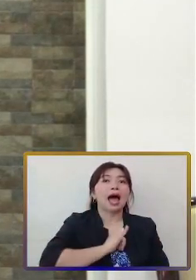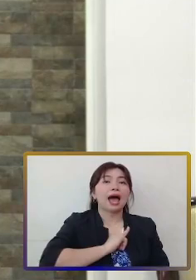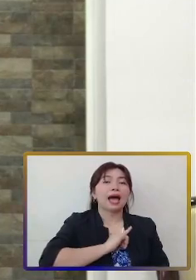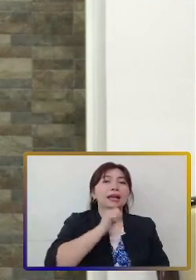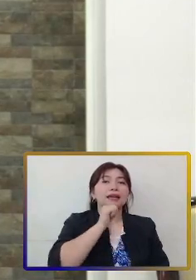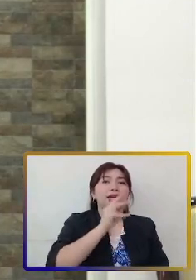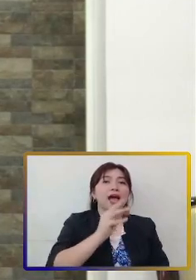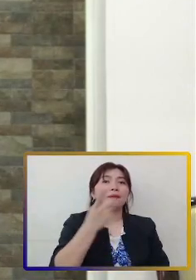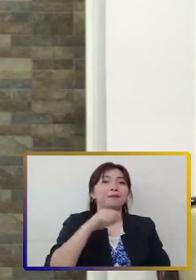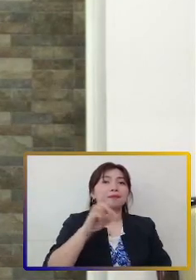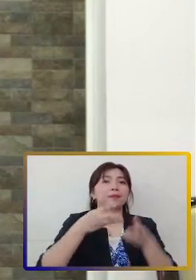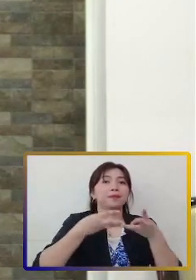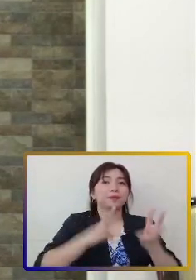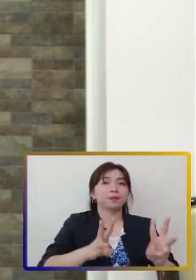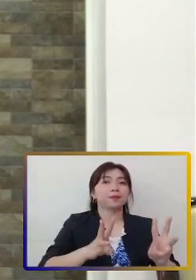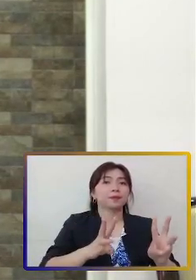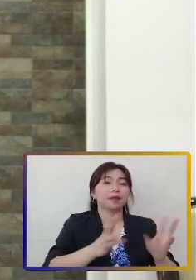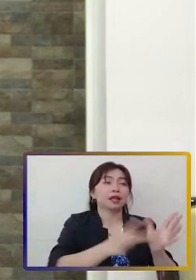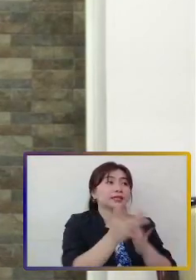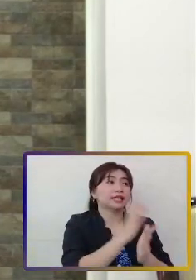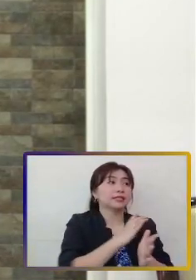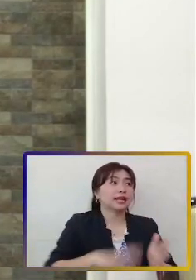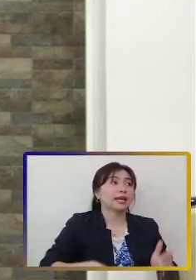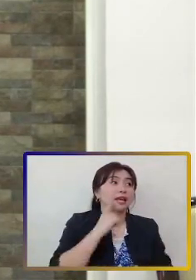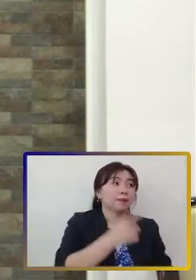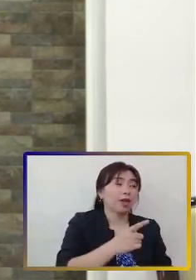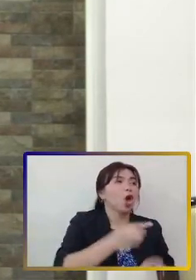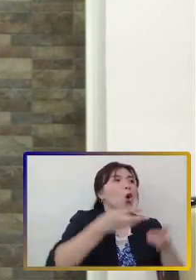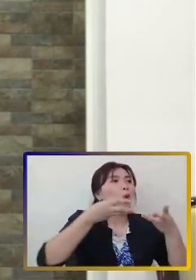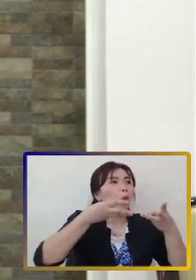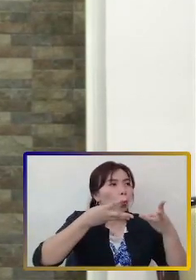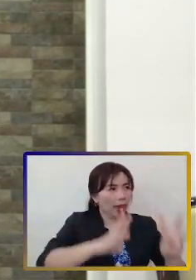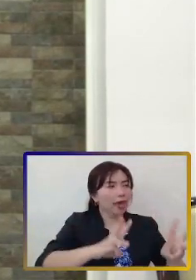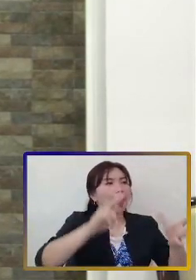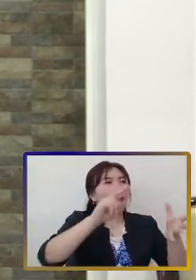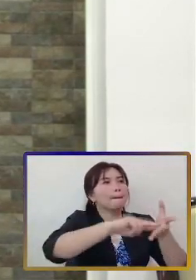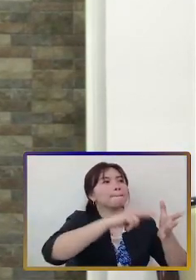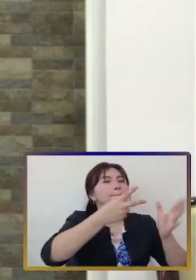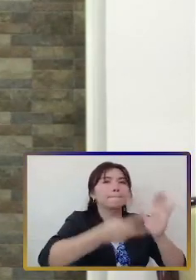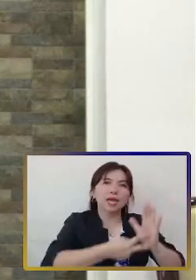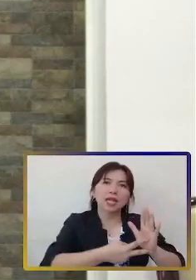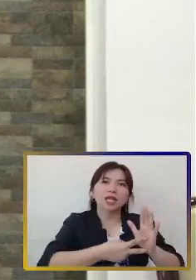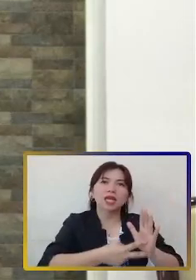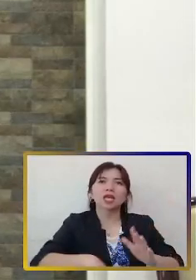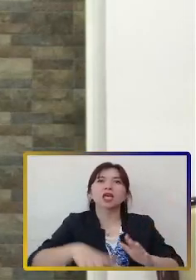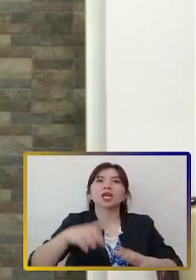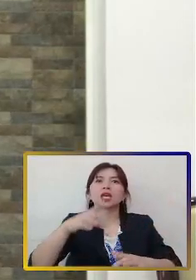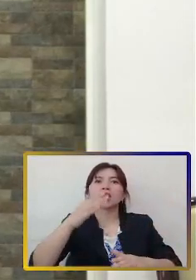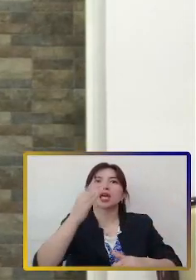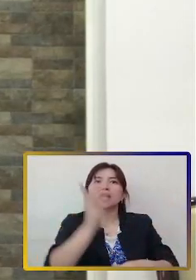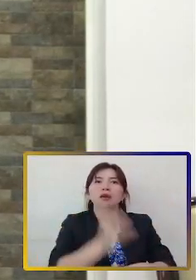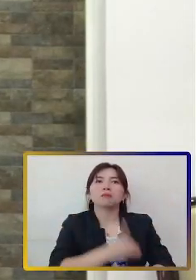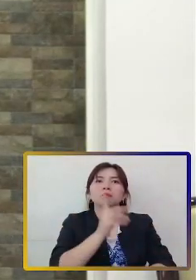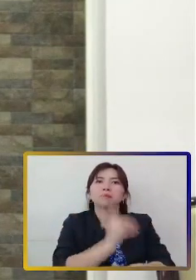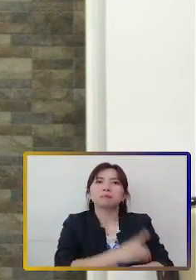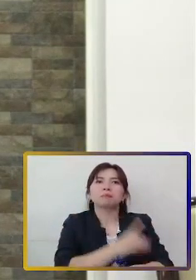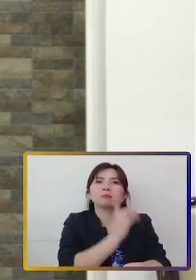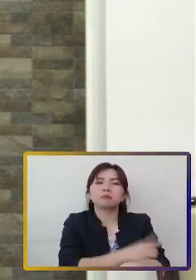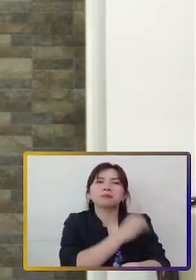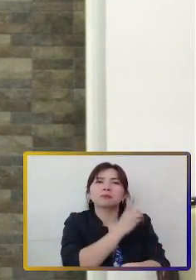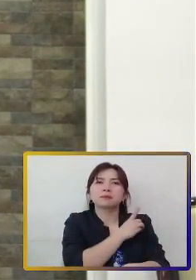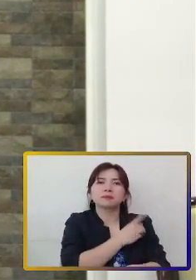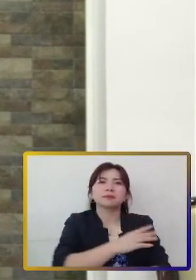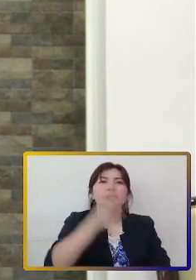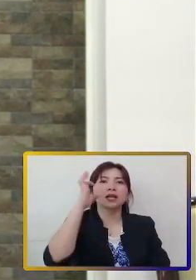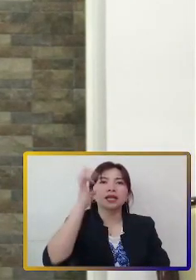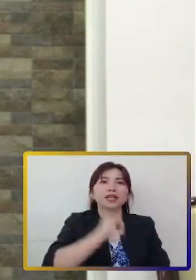mga it means progress the word way there it means progress He